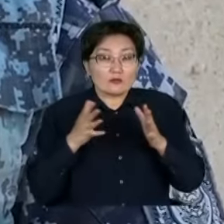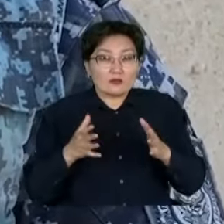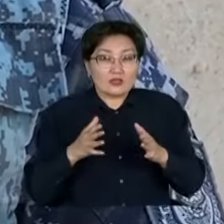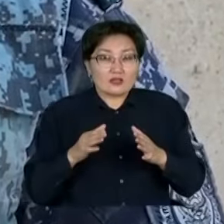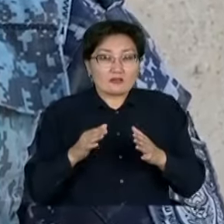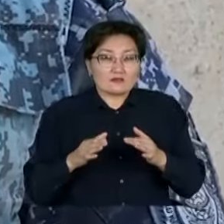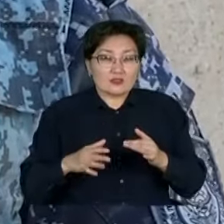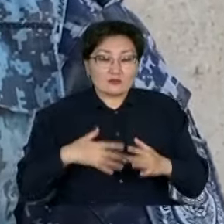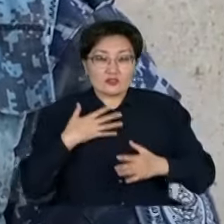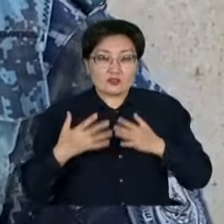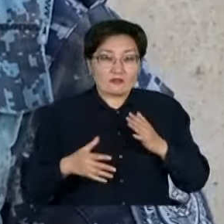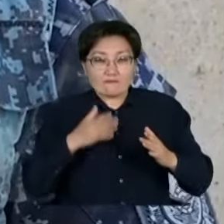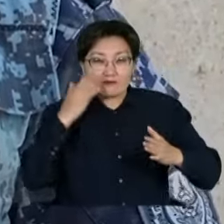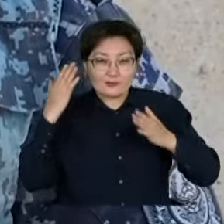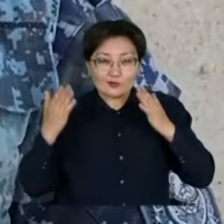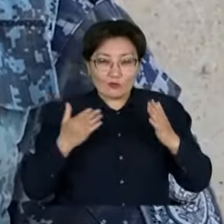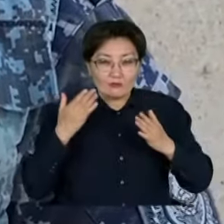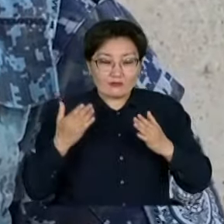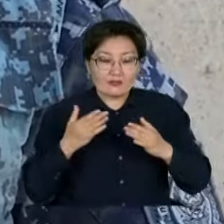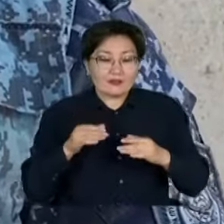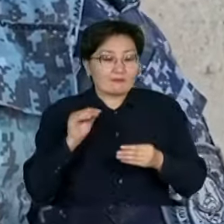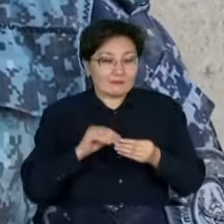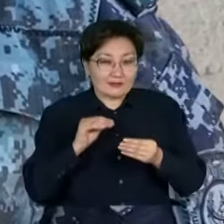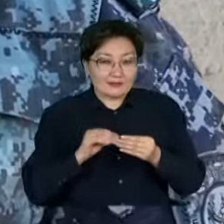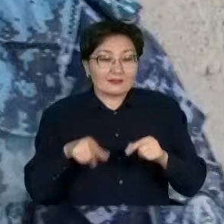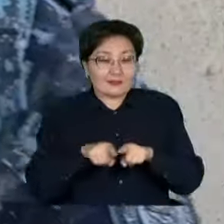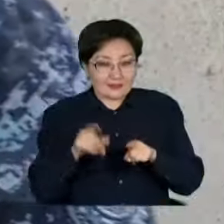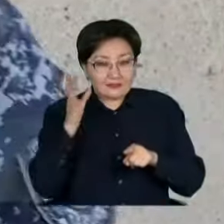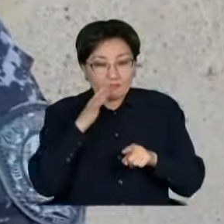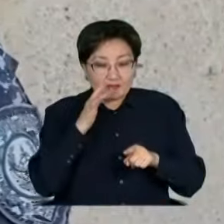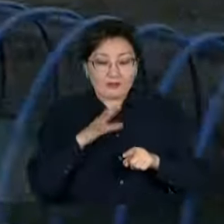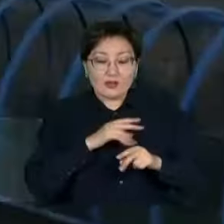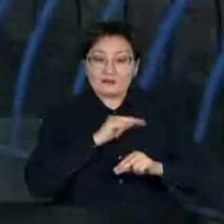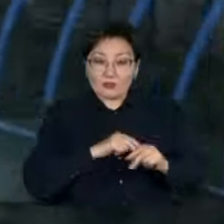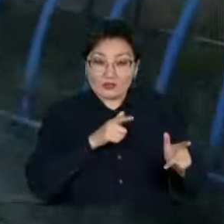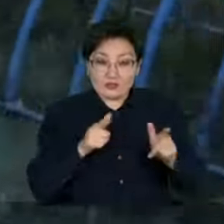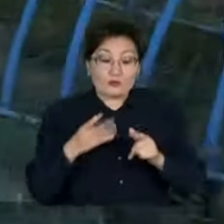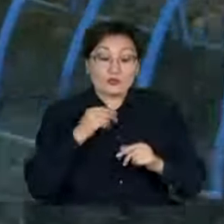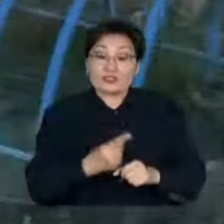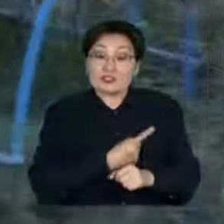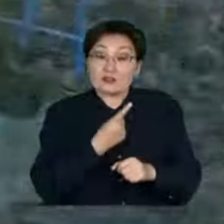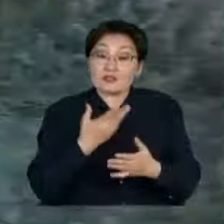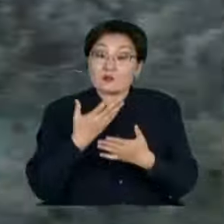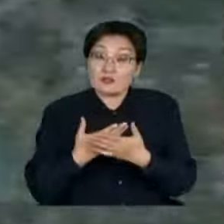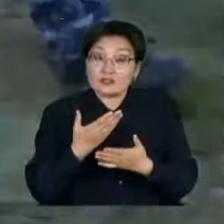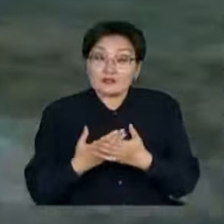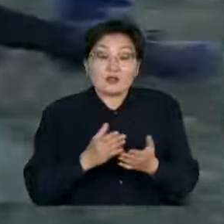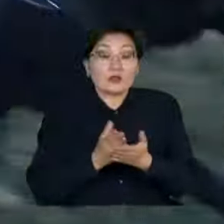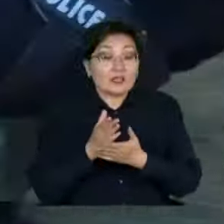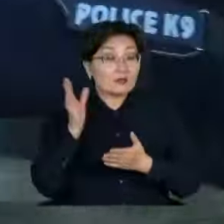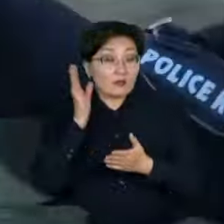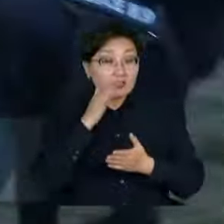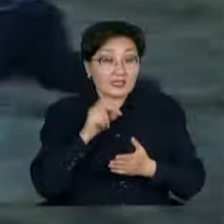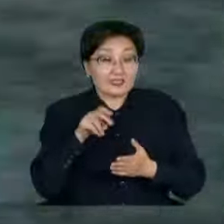холери Он такой весёл он постоянно к работе готов своё мастерство продемонстрировала и служебная